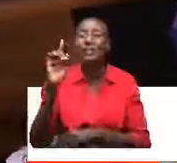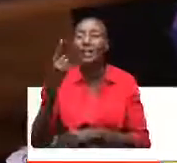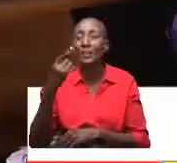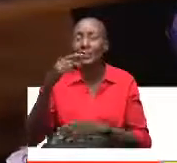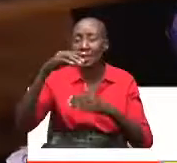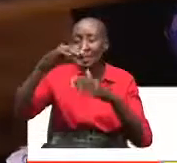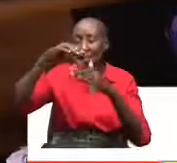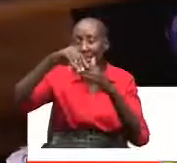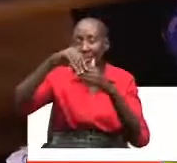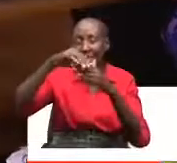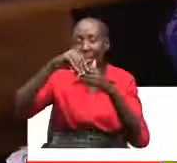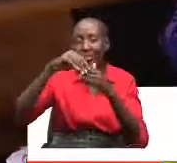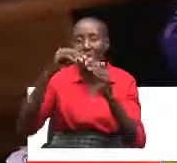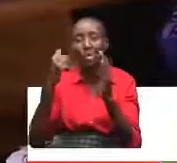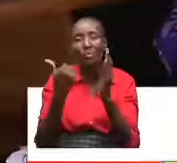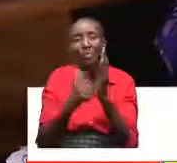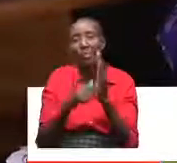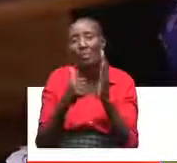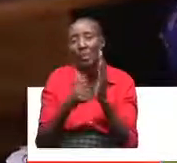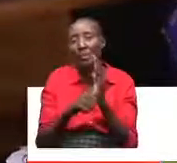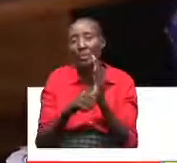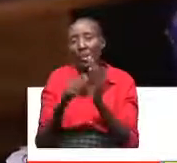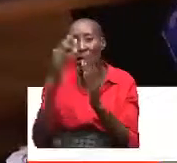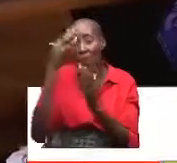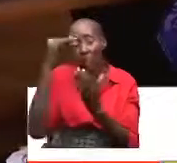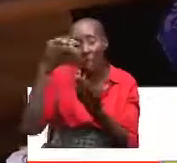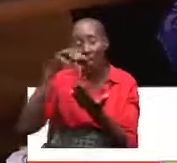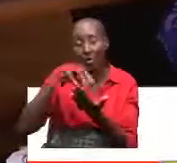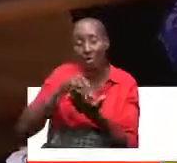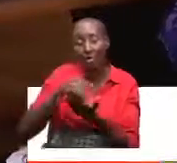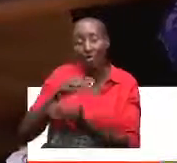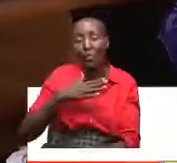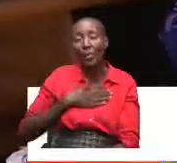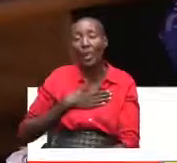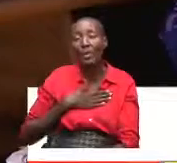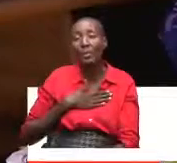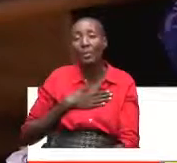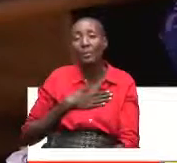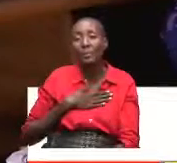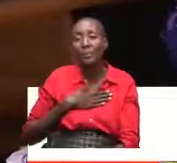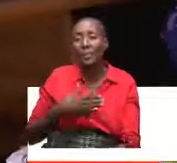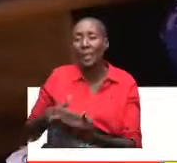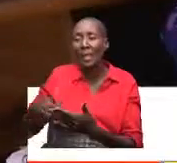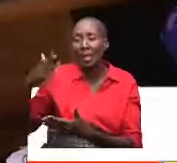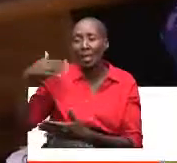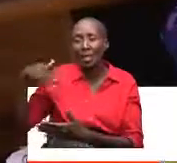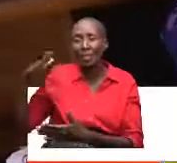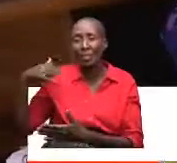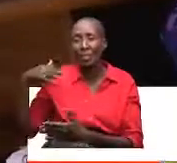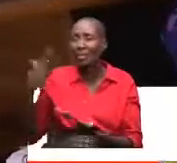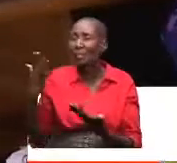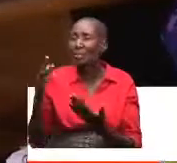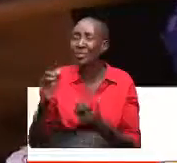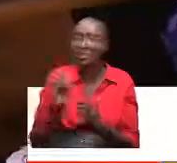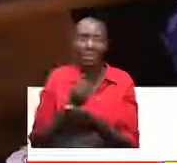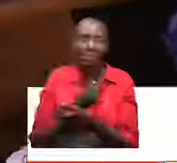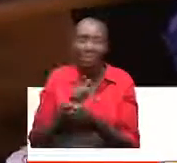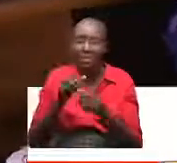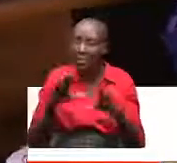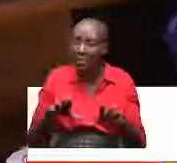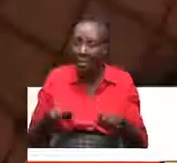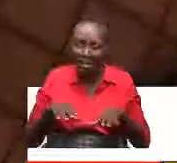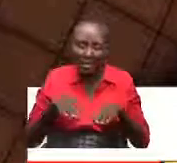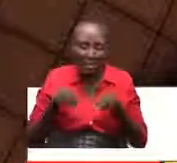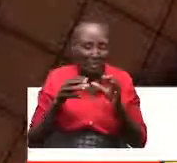attachment ilikuwa ni ngumu, internship kwa ajili ya hali yangu. By then ungepata kukubalika katika